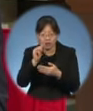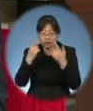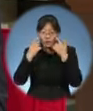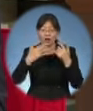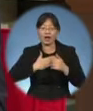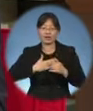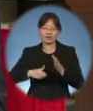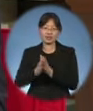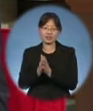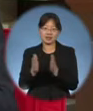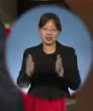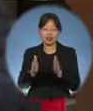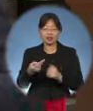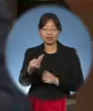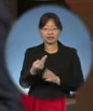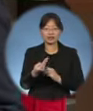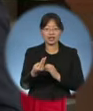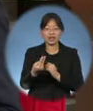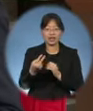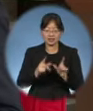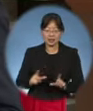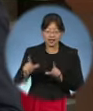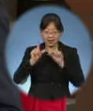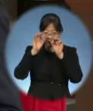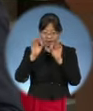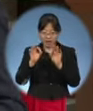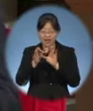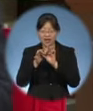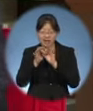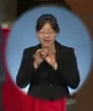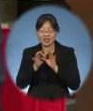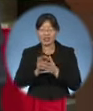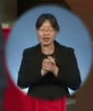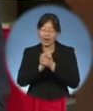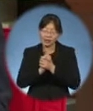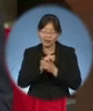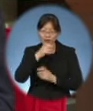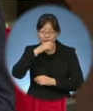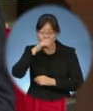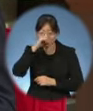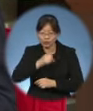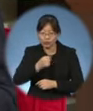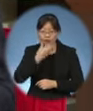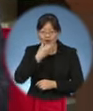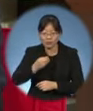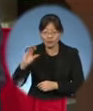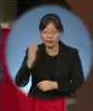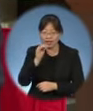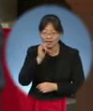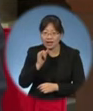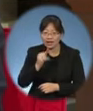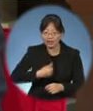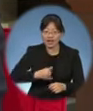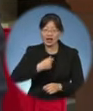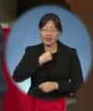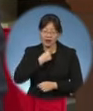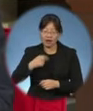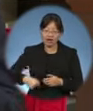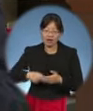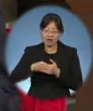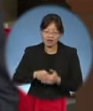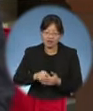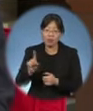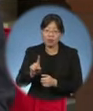그 아이와 나와의 생활은 너무너무 행복해져요. 그 아이가 좋아하는 거, 그 아이가 하고 싶은 의지를 갖고 있는